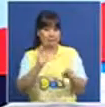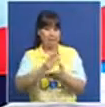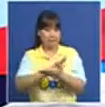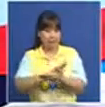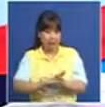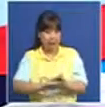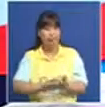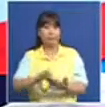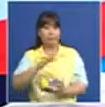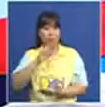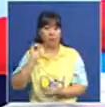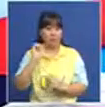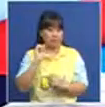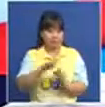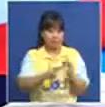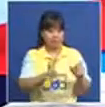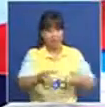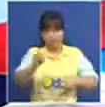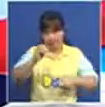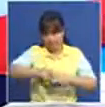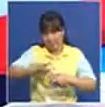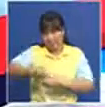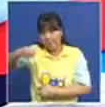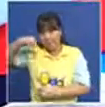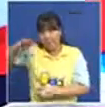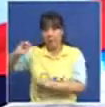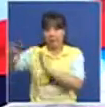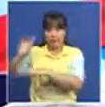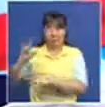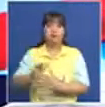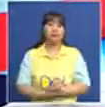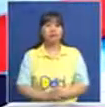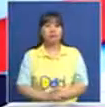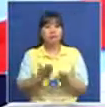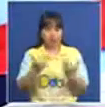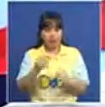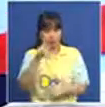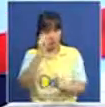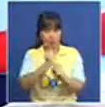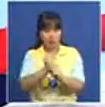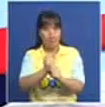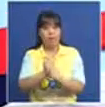แล้วเอาอะไรไปเก็บกลับมาด้วยค่ะ ค่ะก็ถือว่าเป็นสิ่งที่ควรปฏิบัตินะ